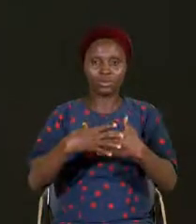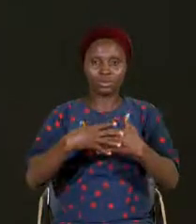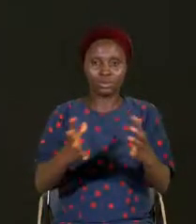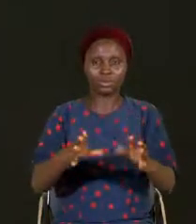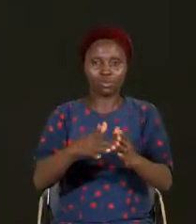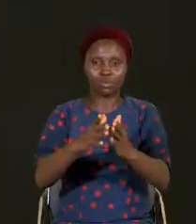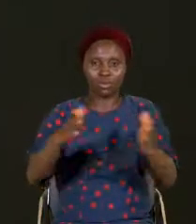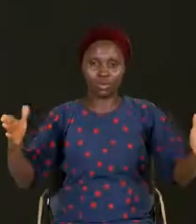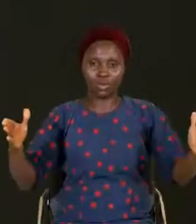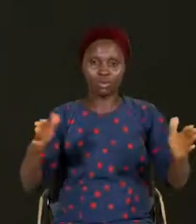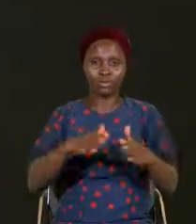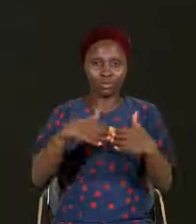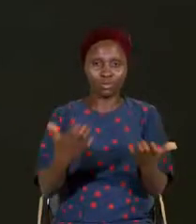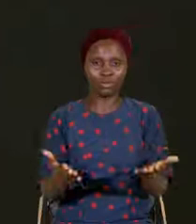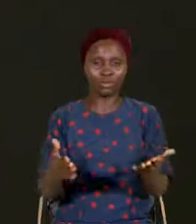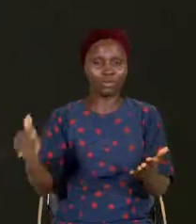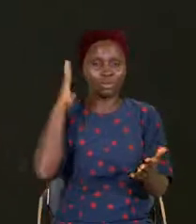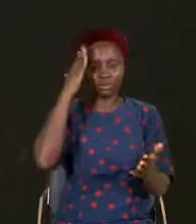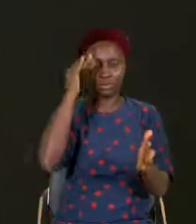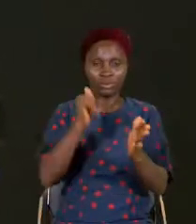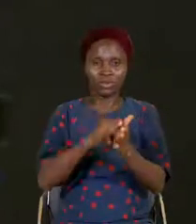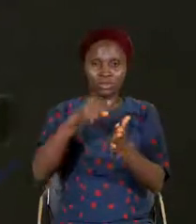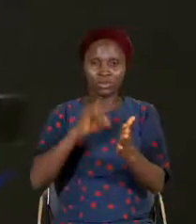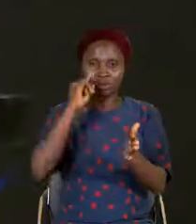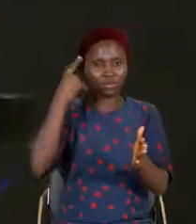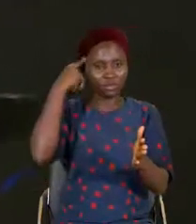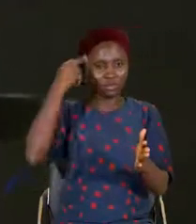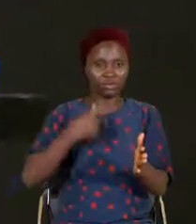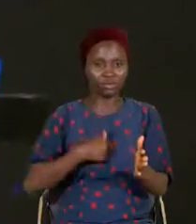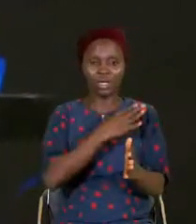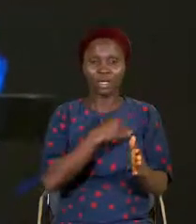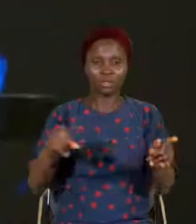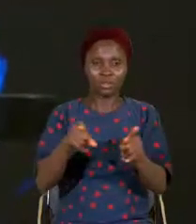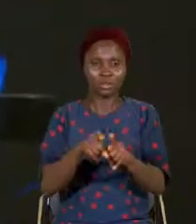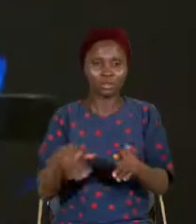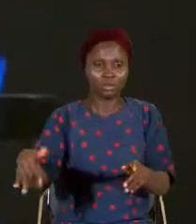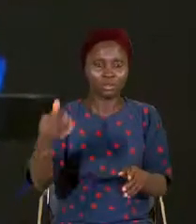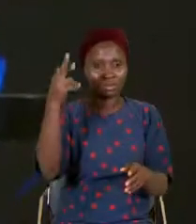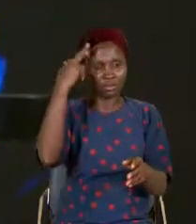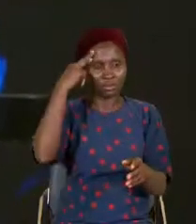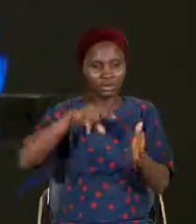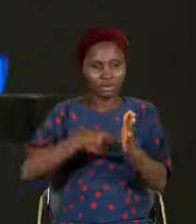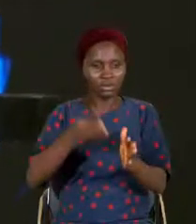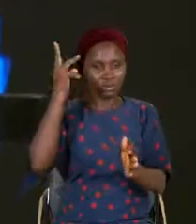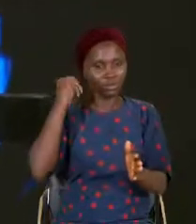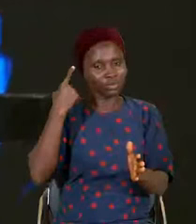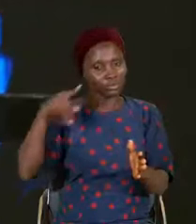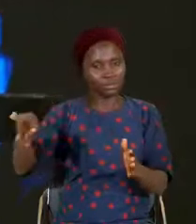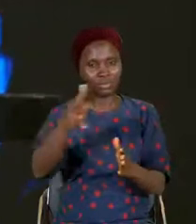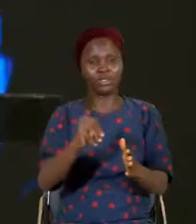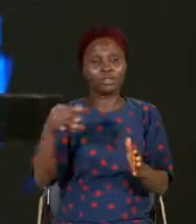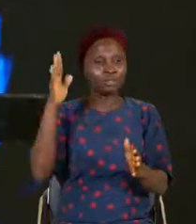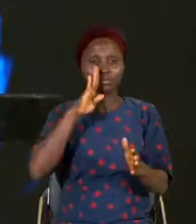puissions savoir que, pour qu'ils puissent savoir que ceci c'est pour moi, pour qu'ils puissent reconnaître que c'était aussi leur partage